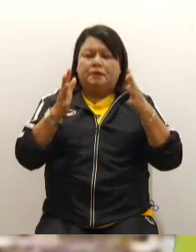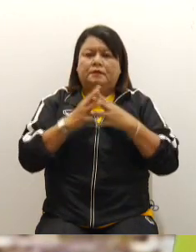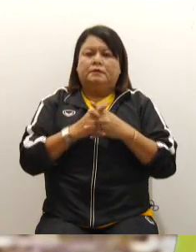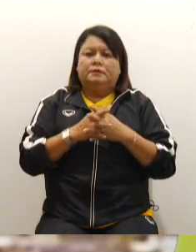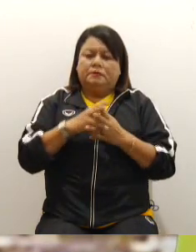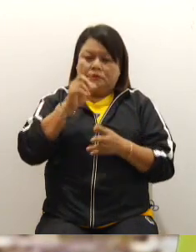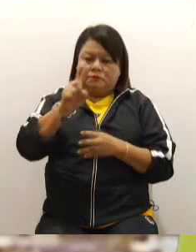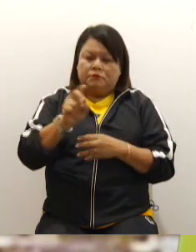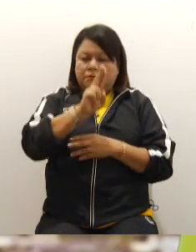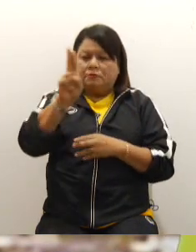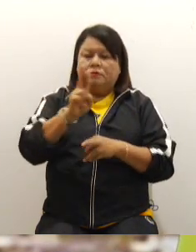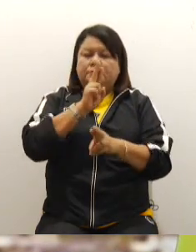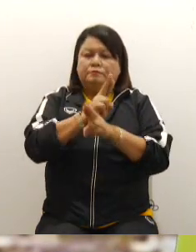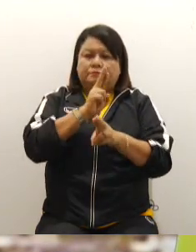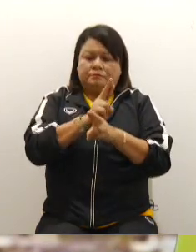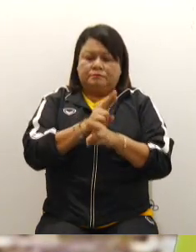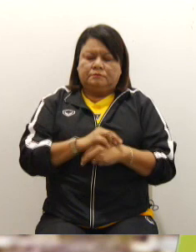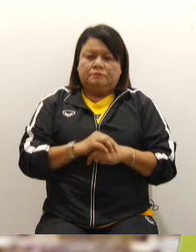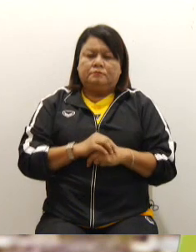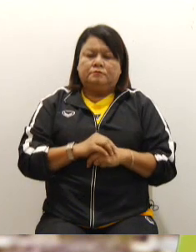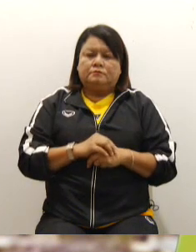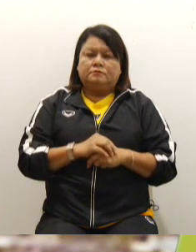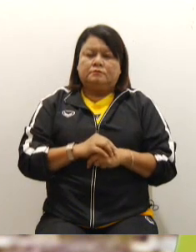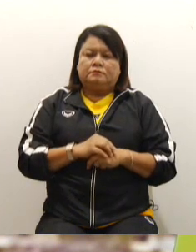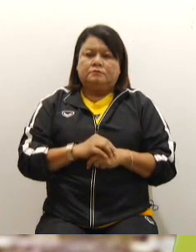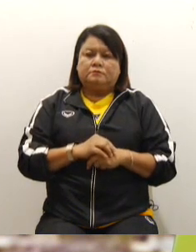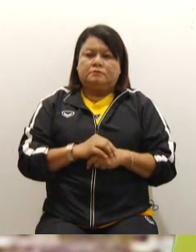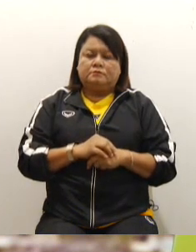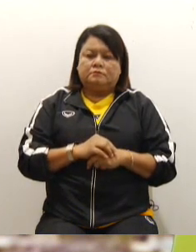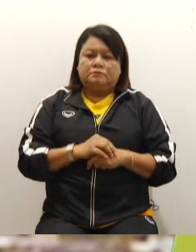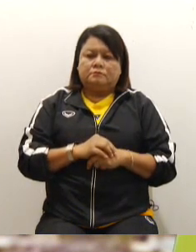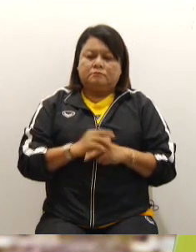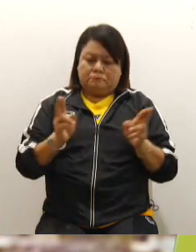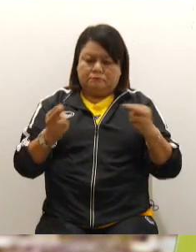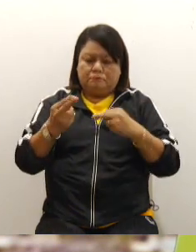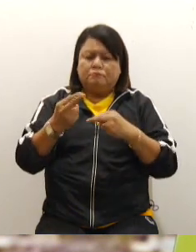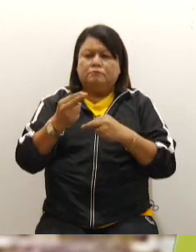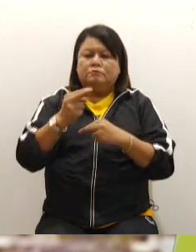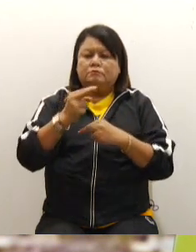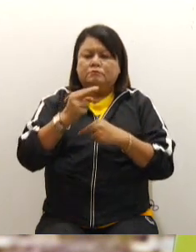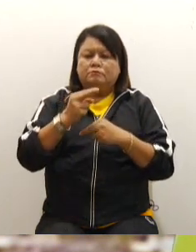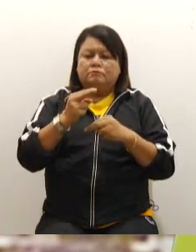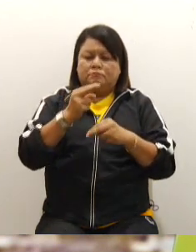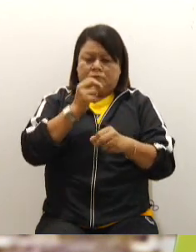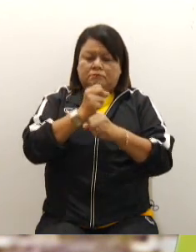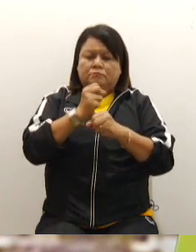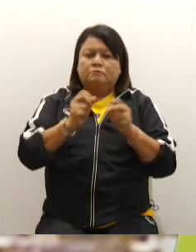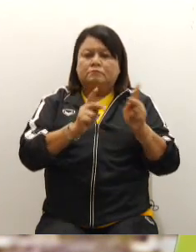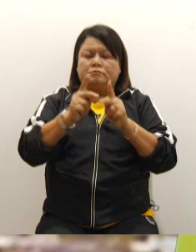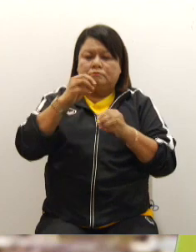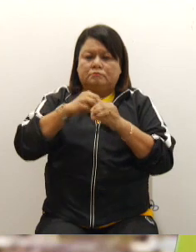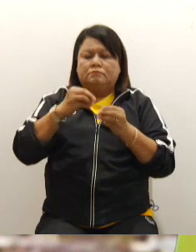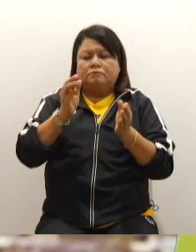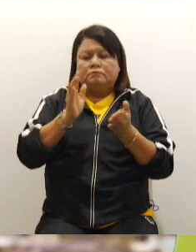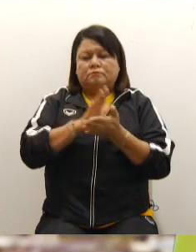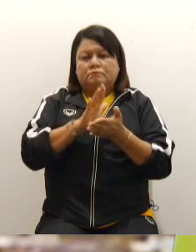ต้องใช้ความระมัดระวังเป็นอย่างสูงนะครับโดยสภาพของห้องปฏิบัติการนะครับเป็นเรื่องที่เราจะ